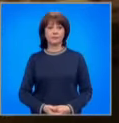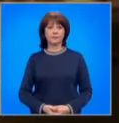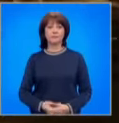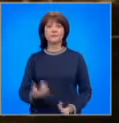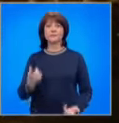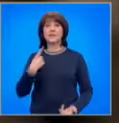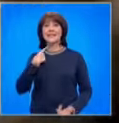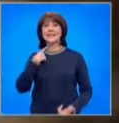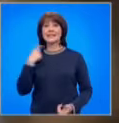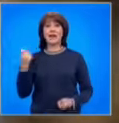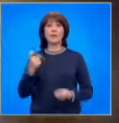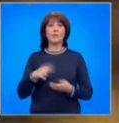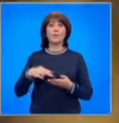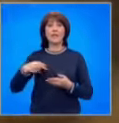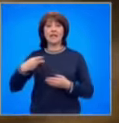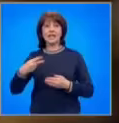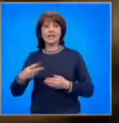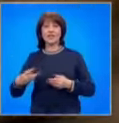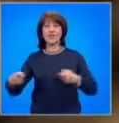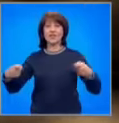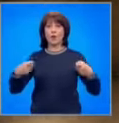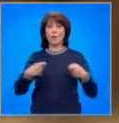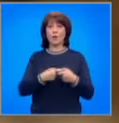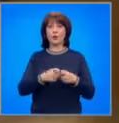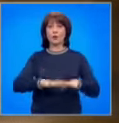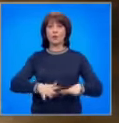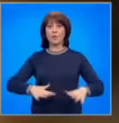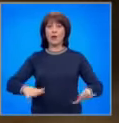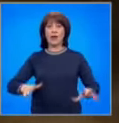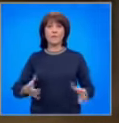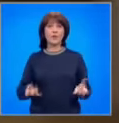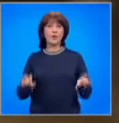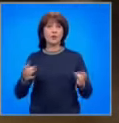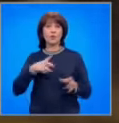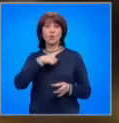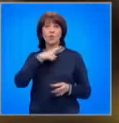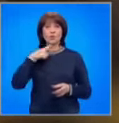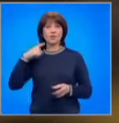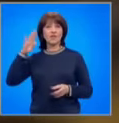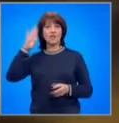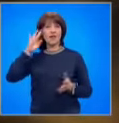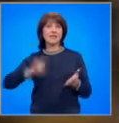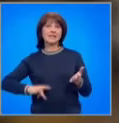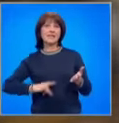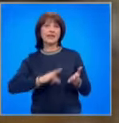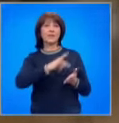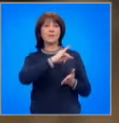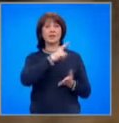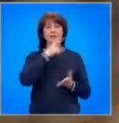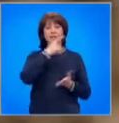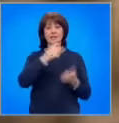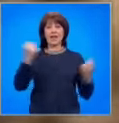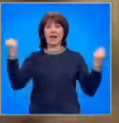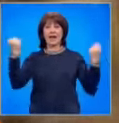Загуба и извън бойното поле. Отново руски военен самолет се разби в жилищна сграда в Русия.